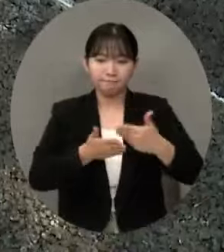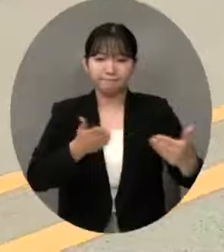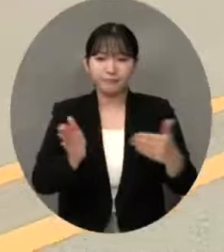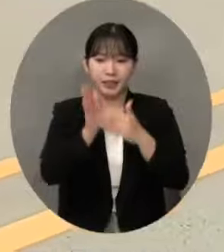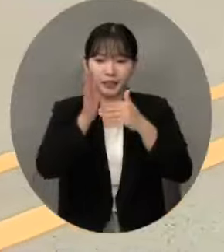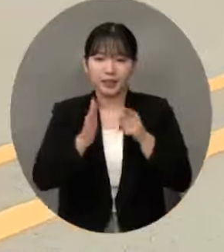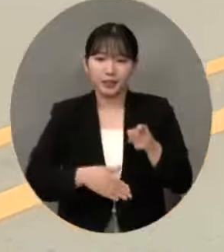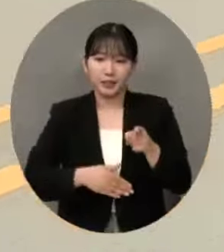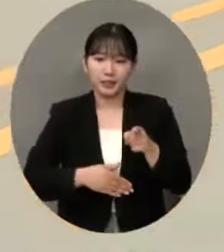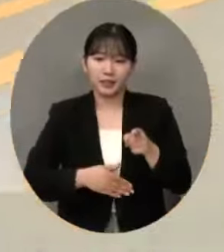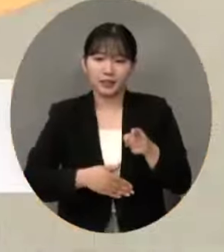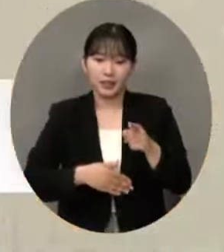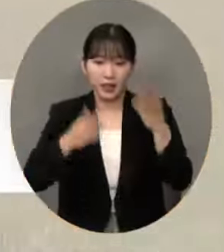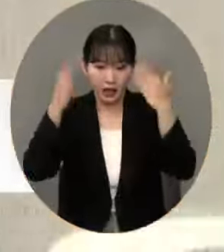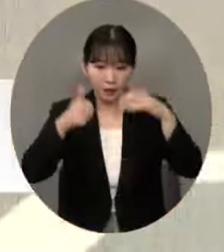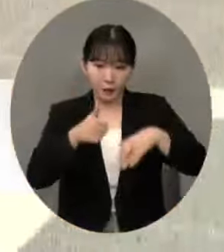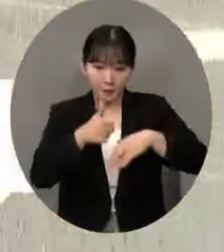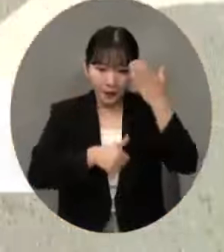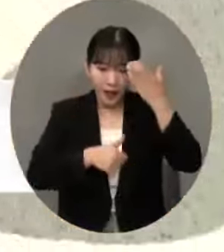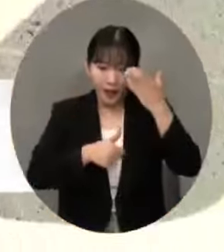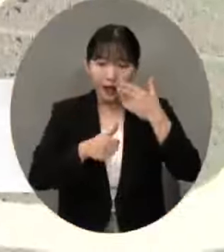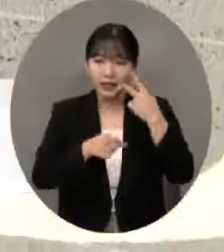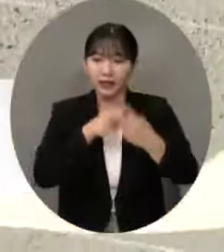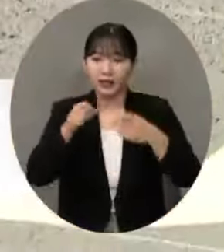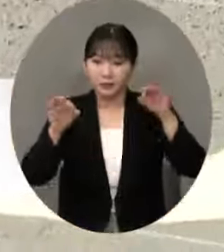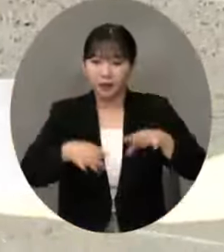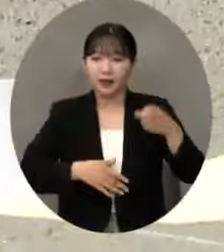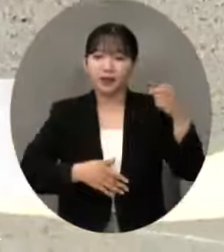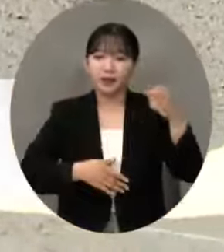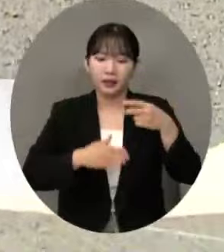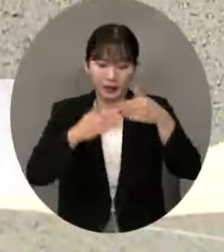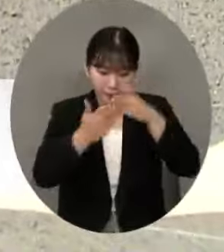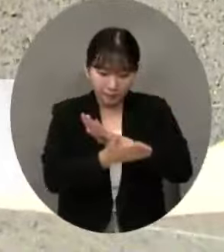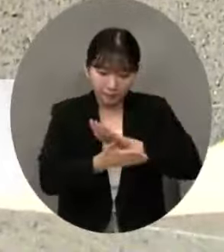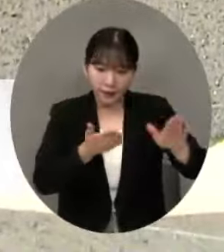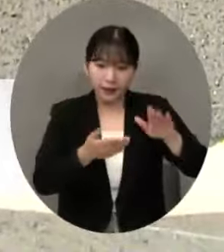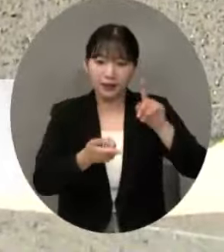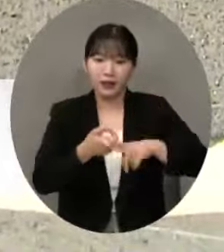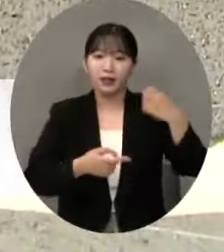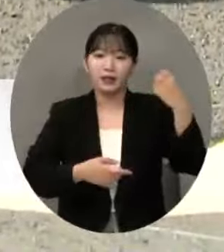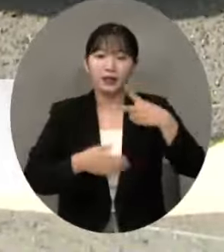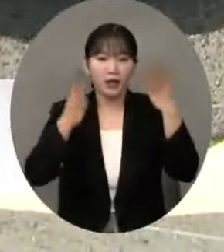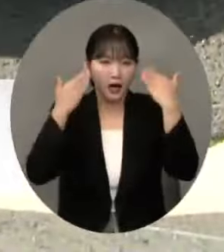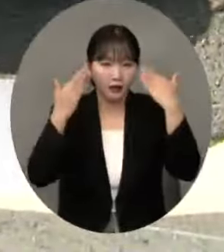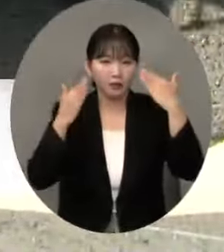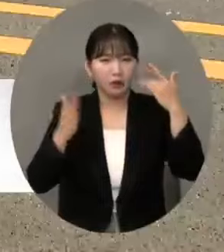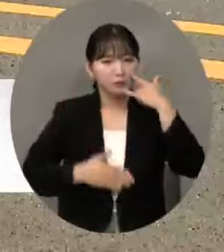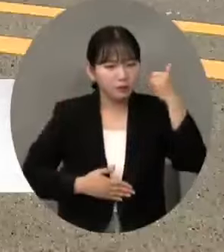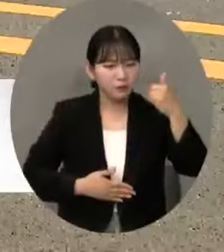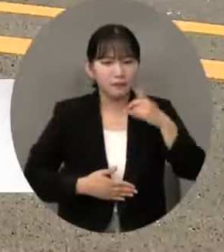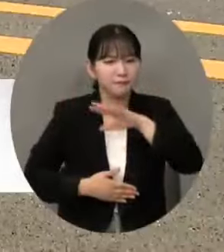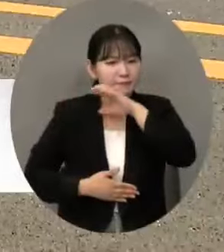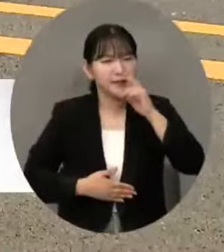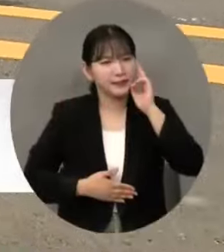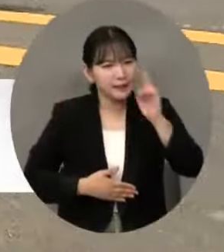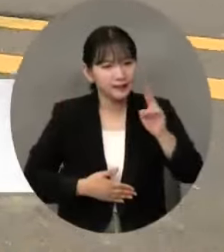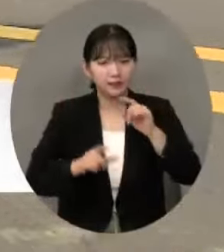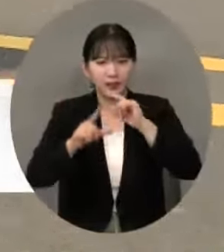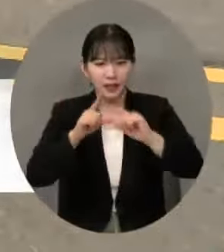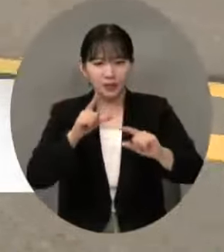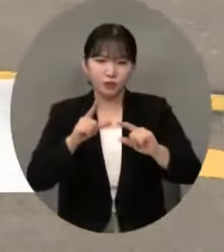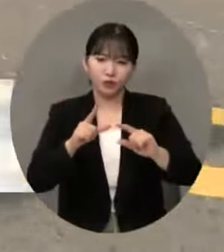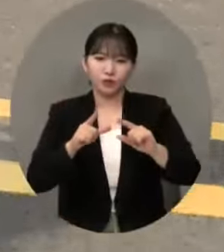그려졌습니다. 스쿨존에서 해제된 지 2년 만에 시설물을 철거했다. 학교와 학부모 측의 항의가 거세지자 일부